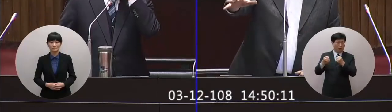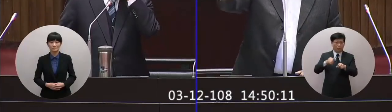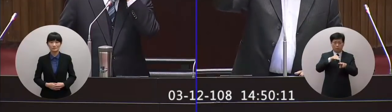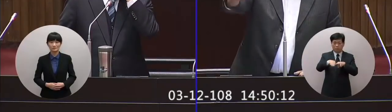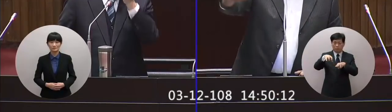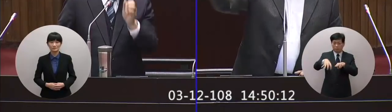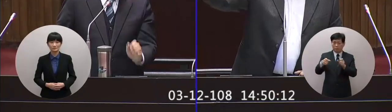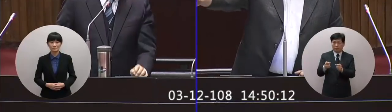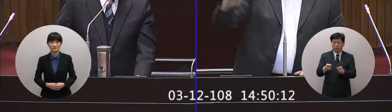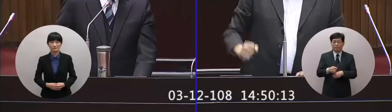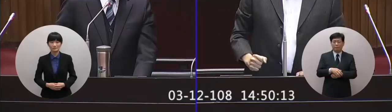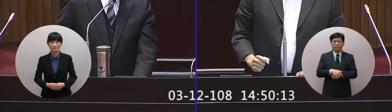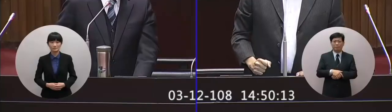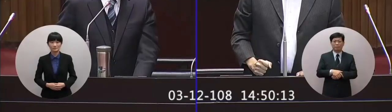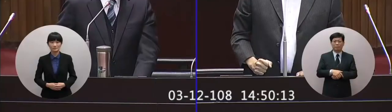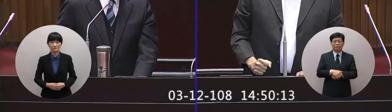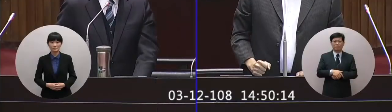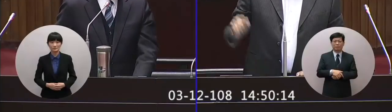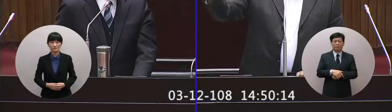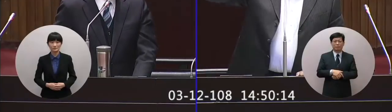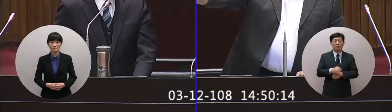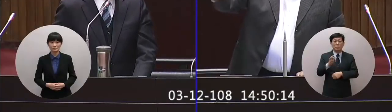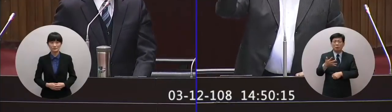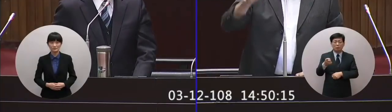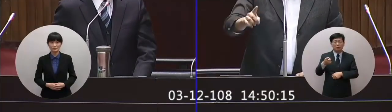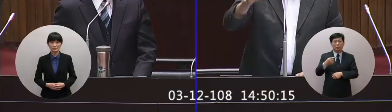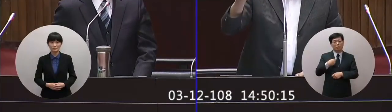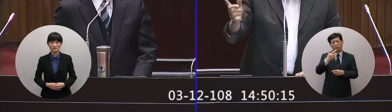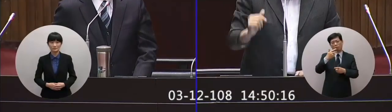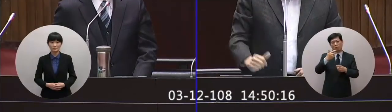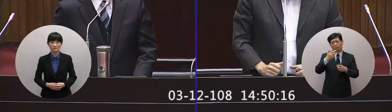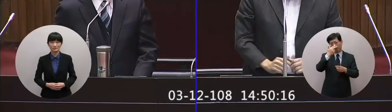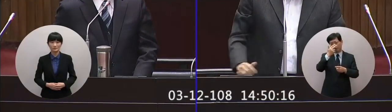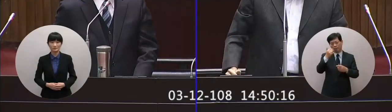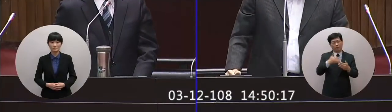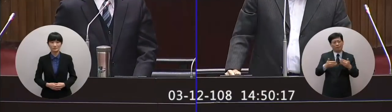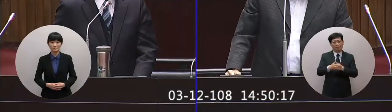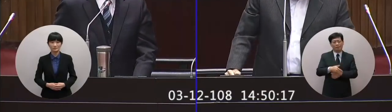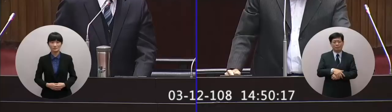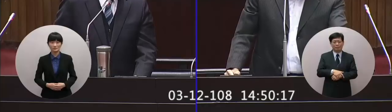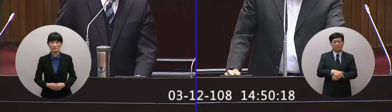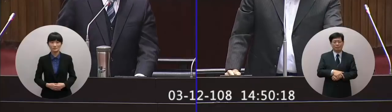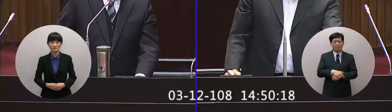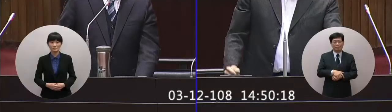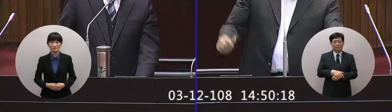在高铁站的附近？为什么设底下？因为取的就是交通的便利。